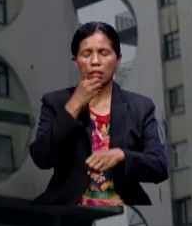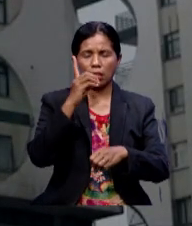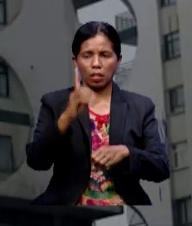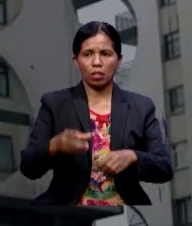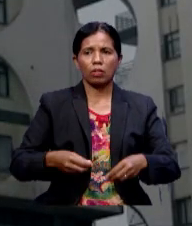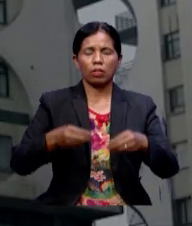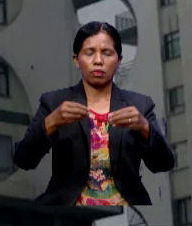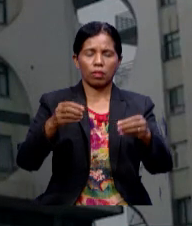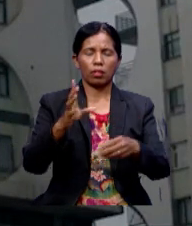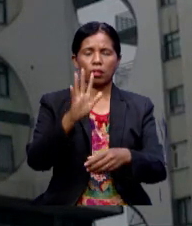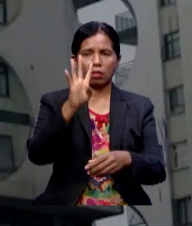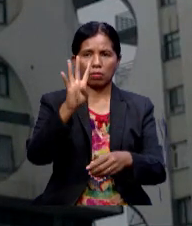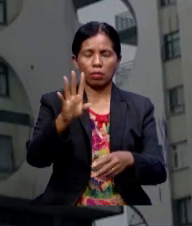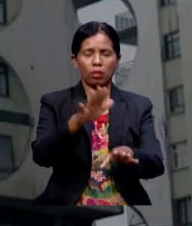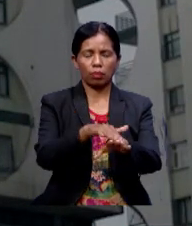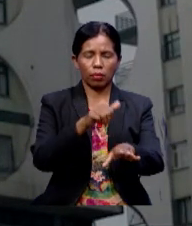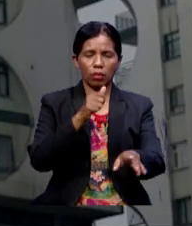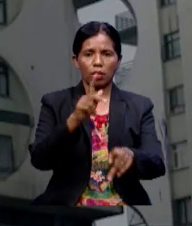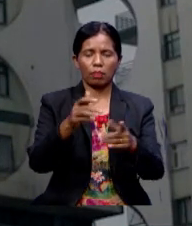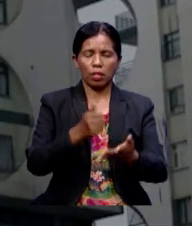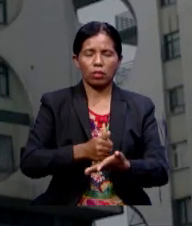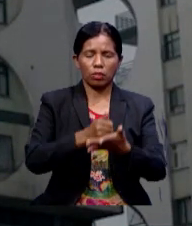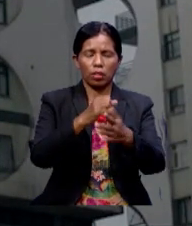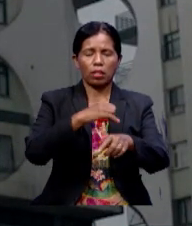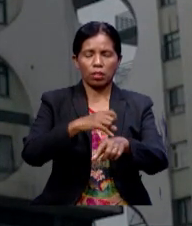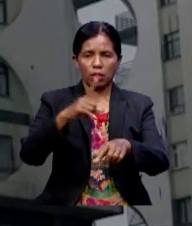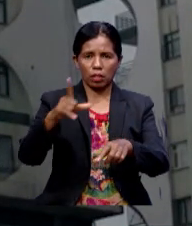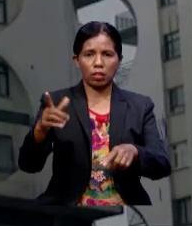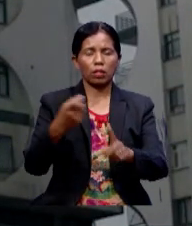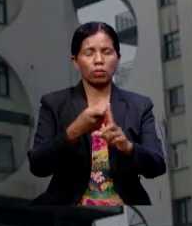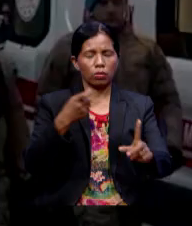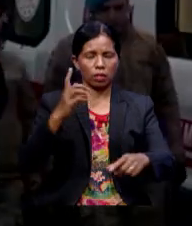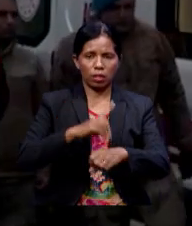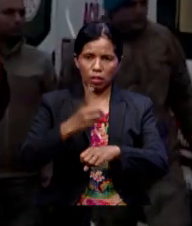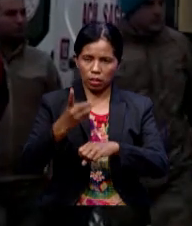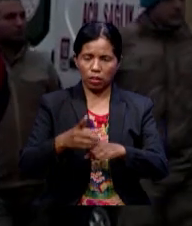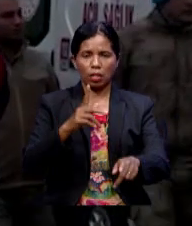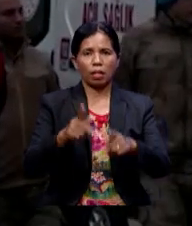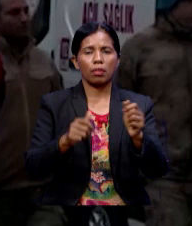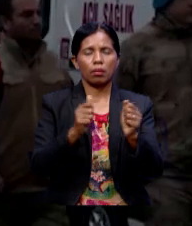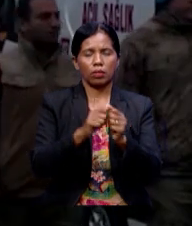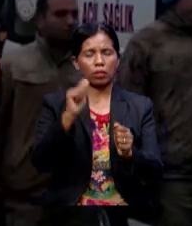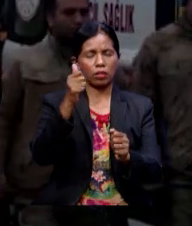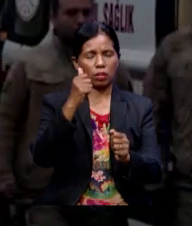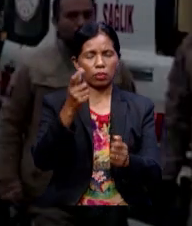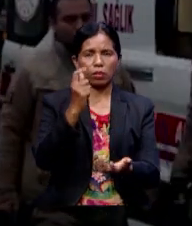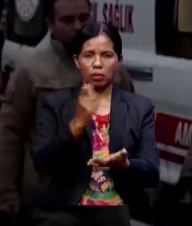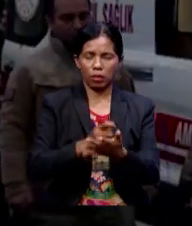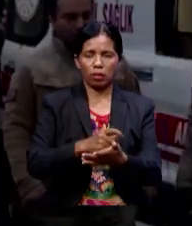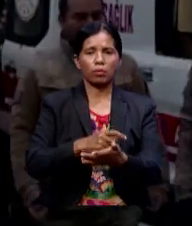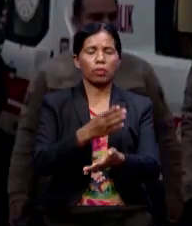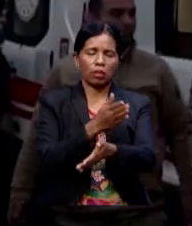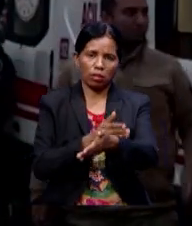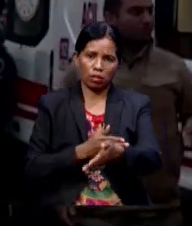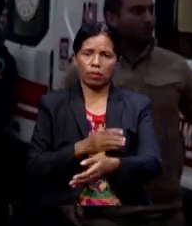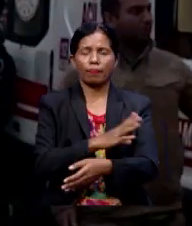nível 4 nebe bolo assistência internacional husi acontecimento ne emana in rihun sanoresin kane. Autoridade haktuir